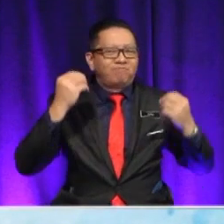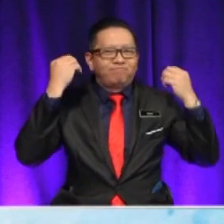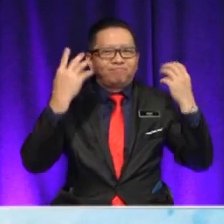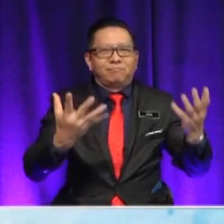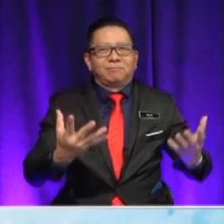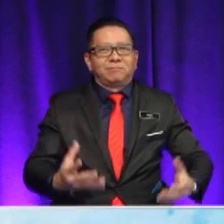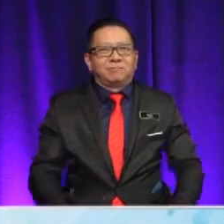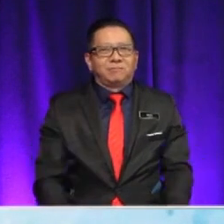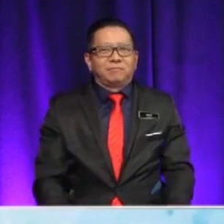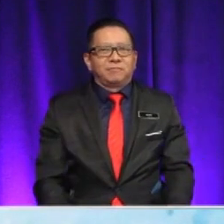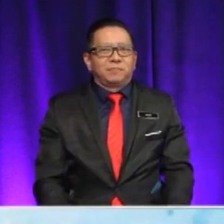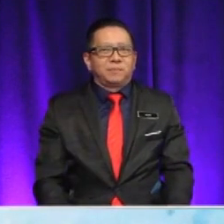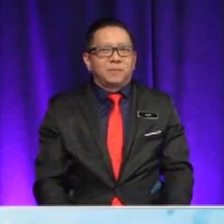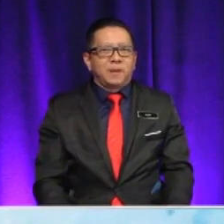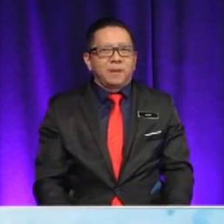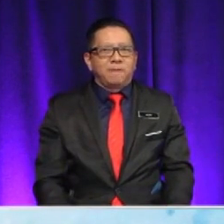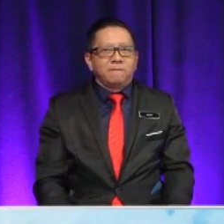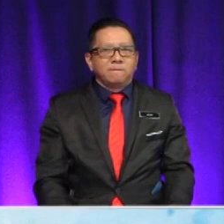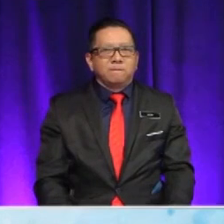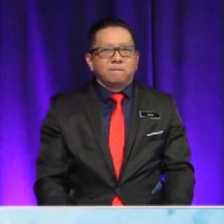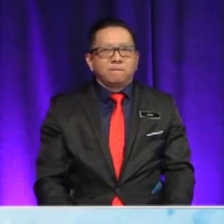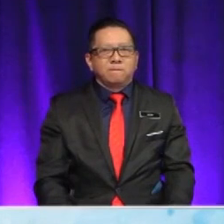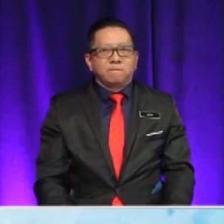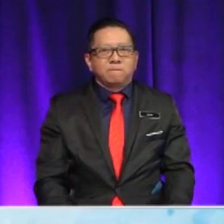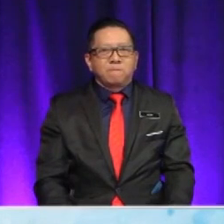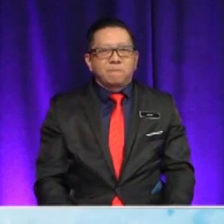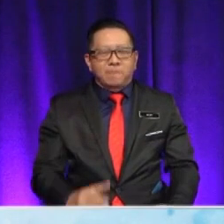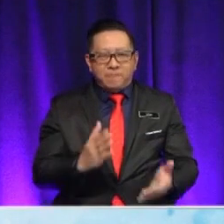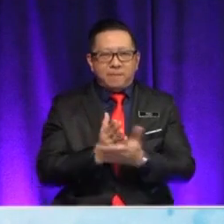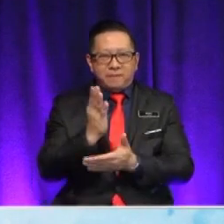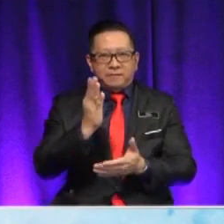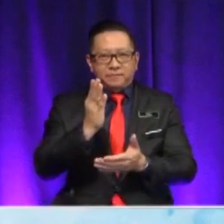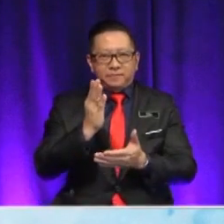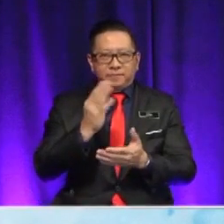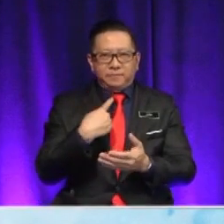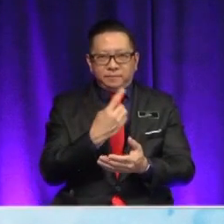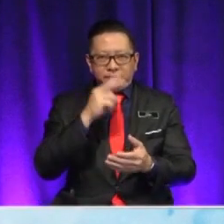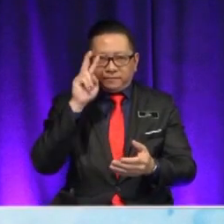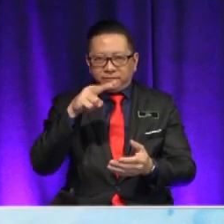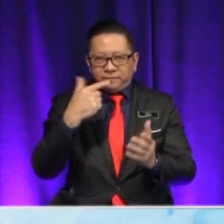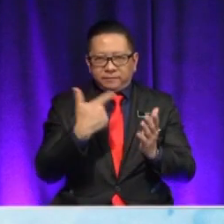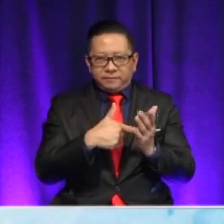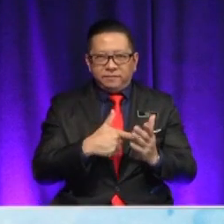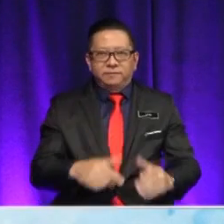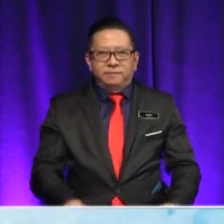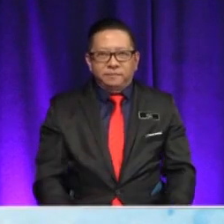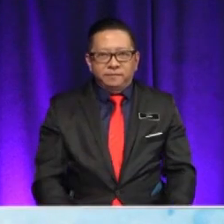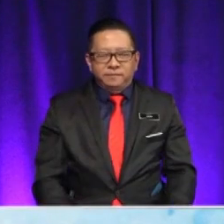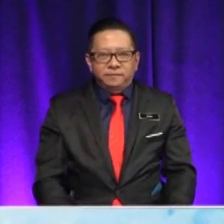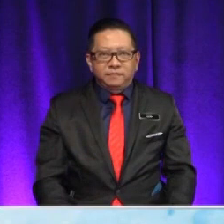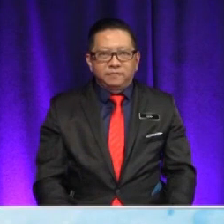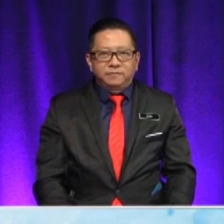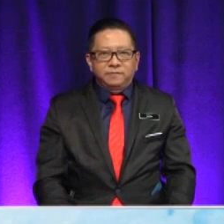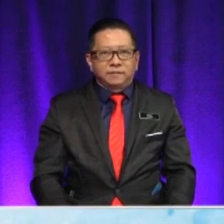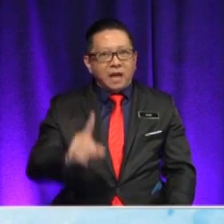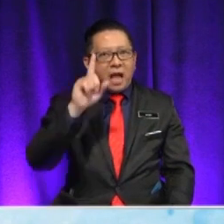cikgu. Okey, silakan cikgu. Okey, seterusnya kita lihat lagi, ada satu lagi. Satu lagi